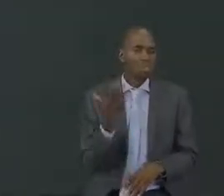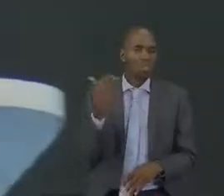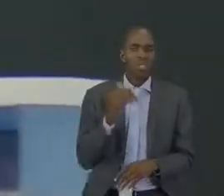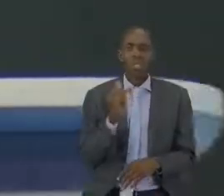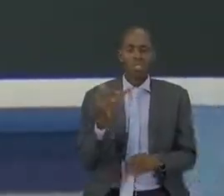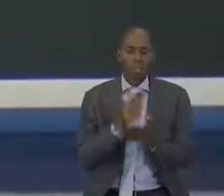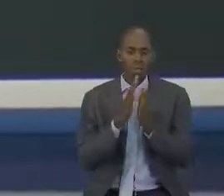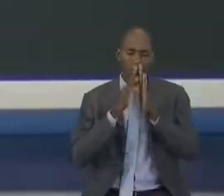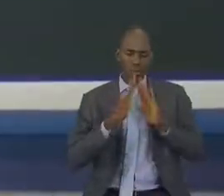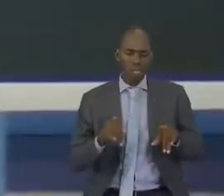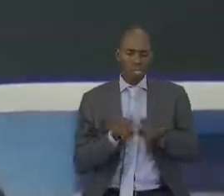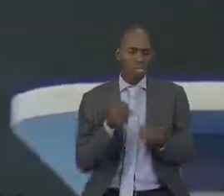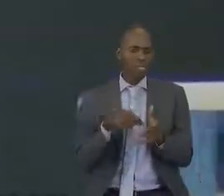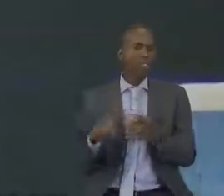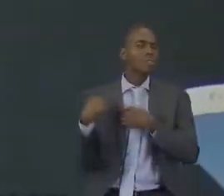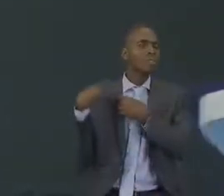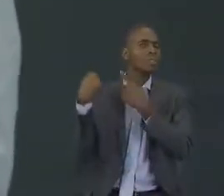genre. Depuis que je suis né.